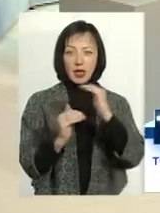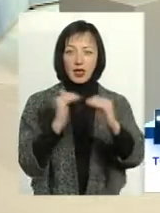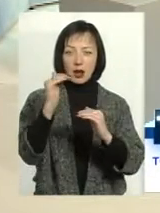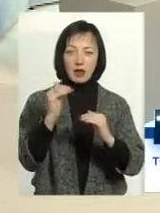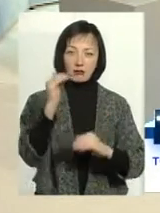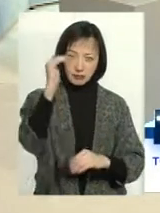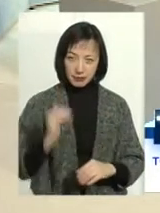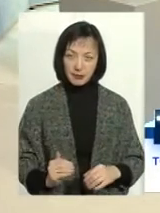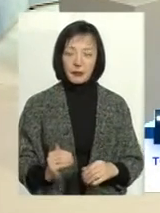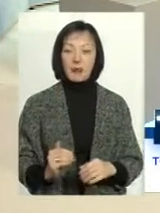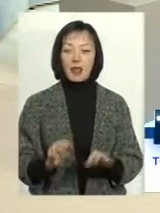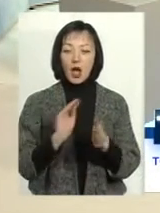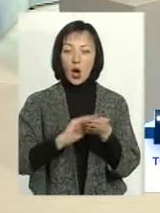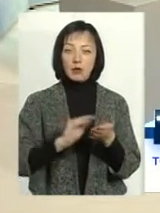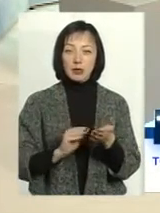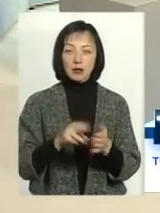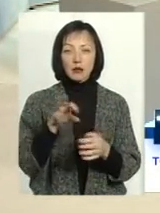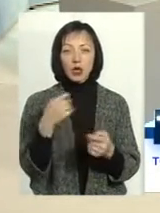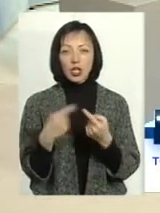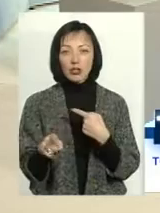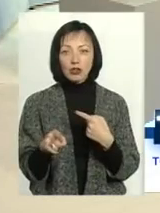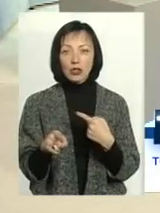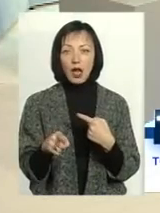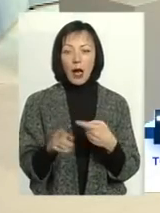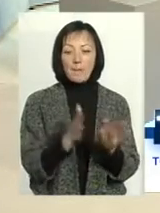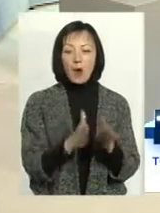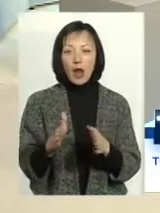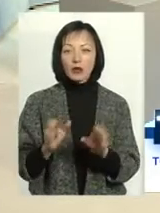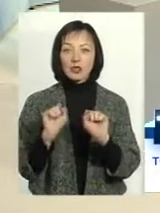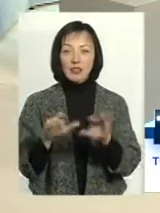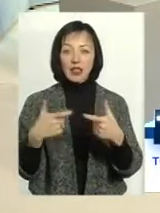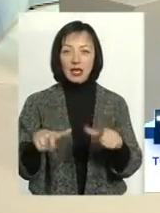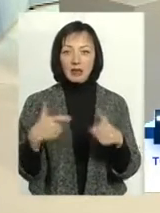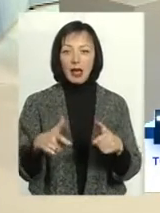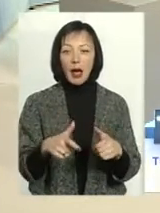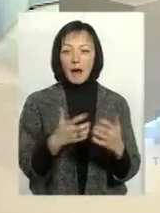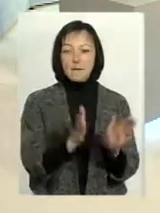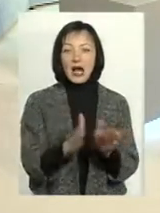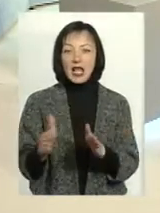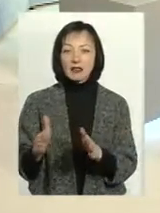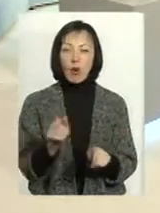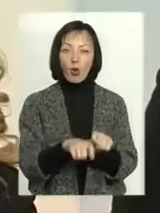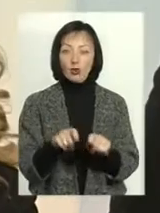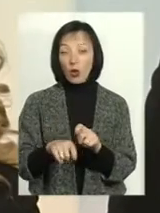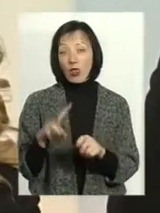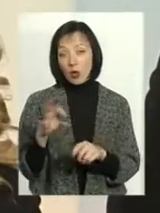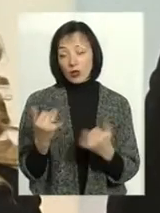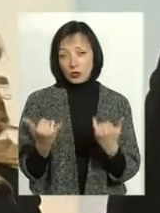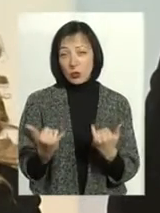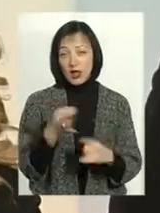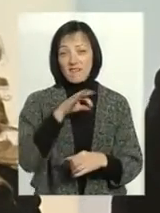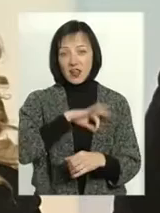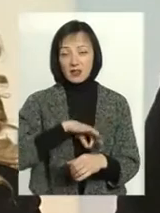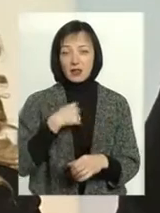зверху і донизу, розписати по-іншому механізм здавання іспитів і механізм контролю. Хоча й на сьогоднішній день він досить ефективний